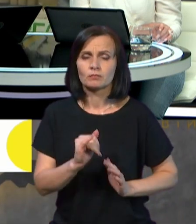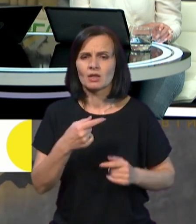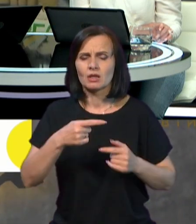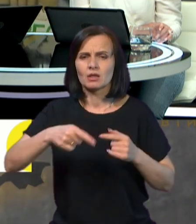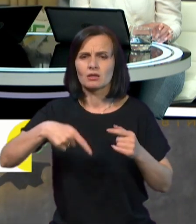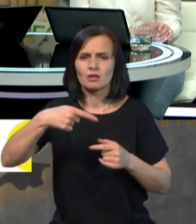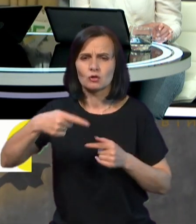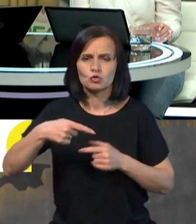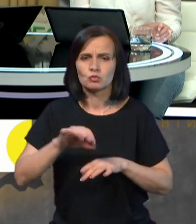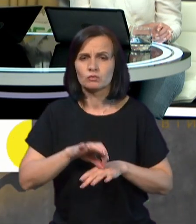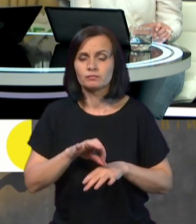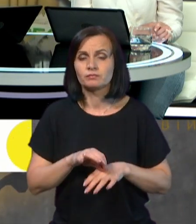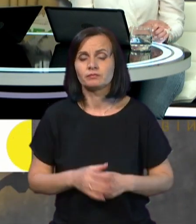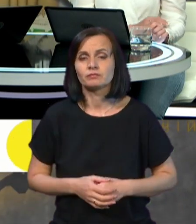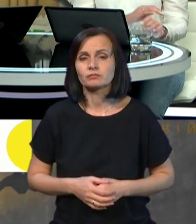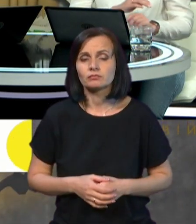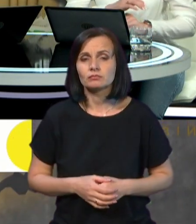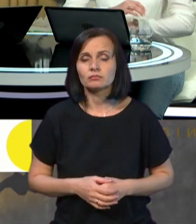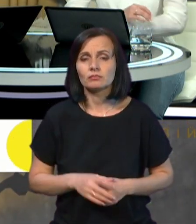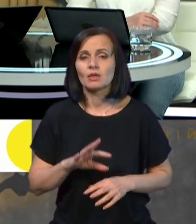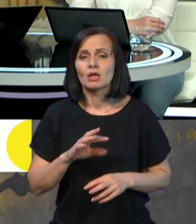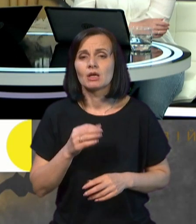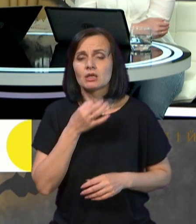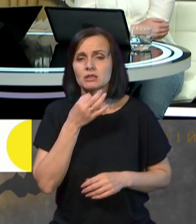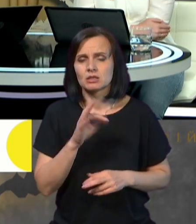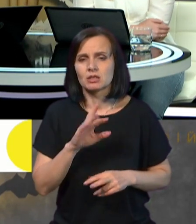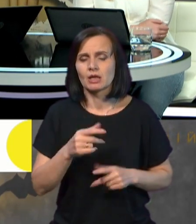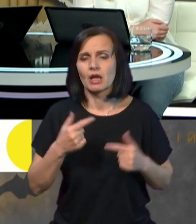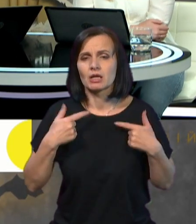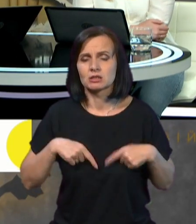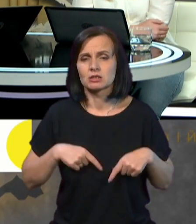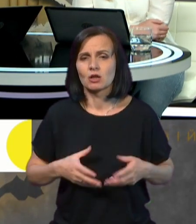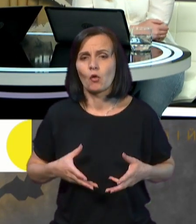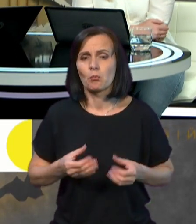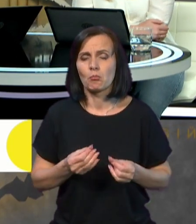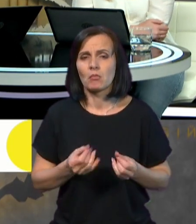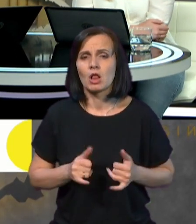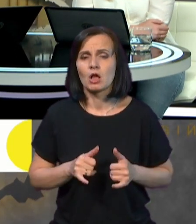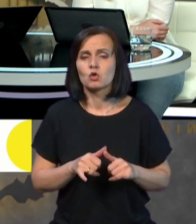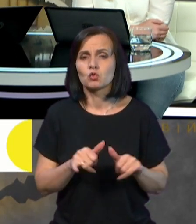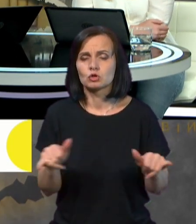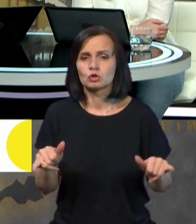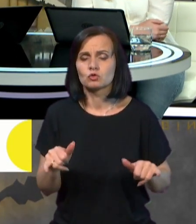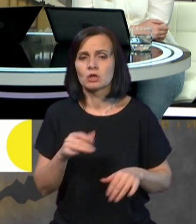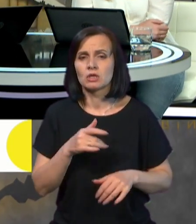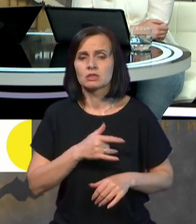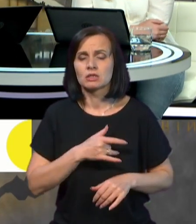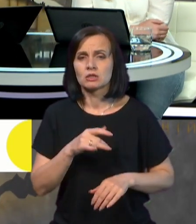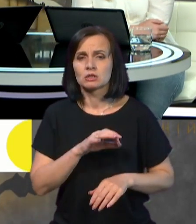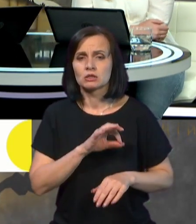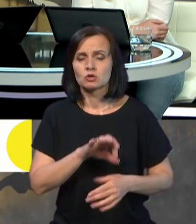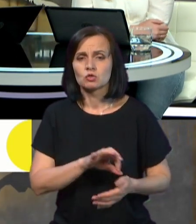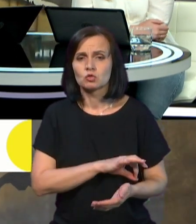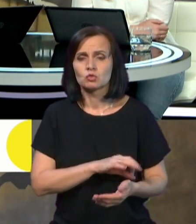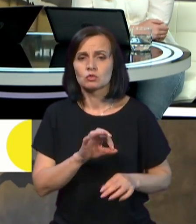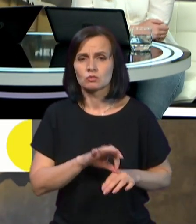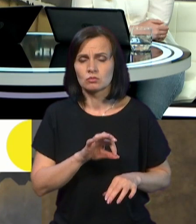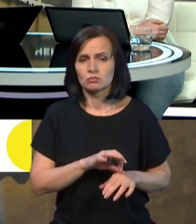Якщо ми кажемо про тягар серцево-судинних захворювань, то вони наразі забирають життя біля 400